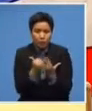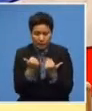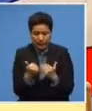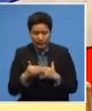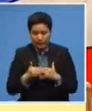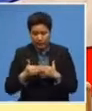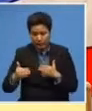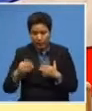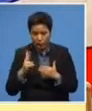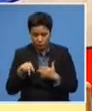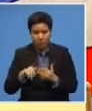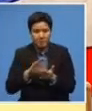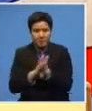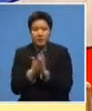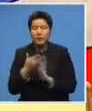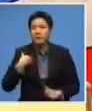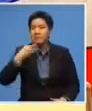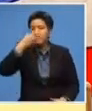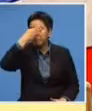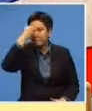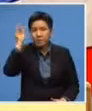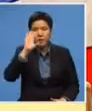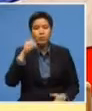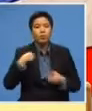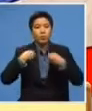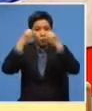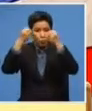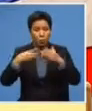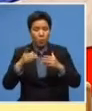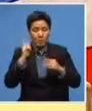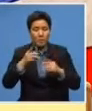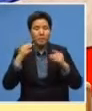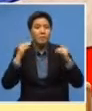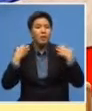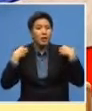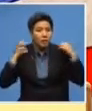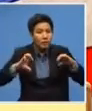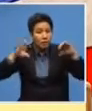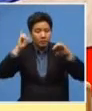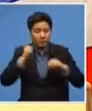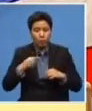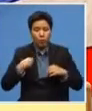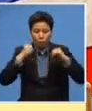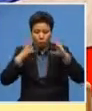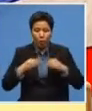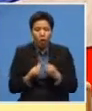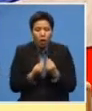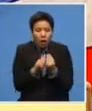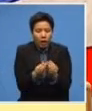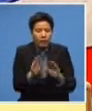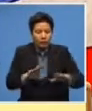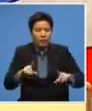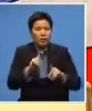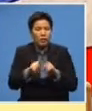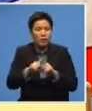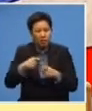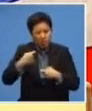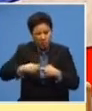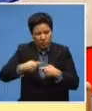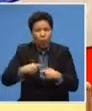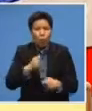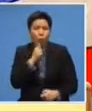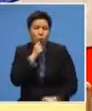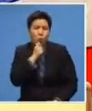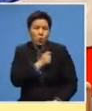องเนี่ยการปฏิรูปไม่ลืมครูนะครูเนี่ยเป็นข้าราชการเป็นแม่พิมพ์ของชาติเป็นผู้เสียสละนะครับลำบากยากเข็ญ